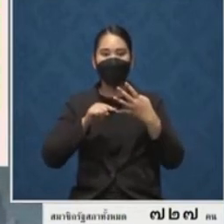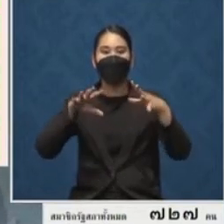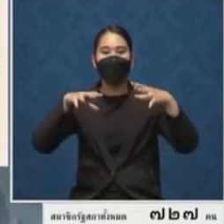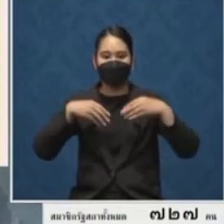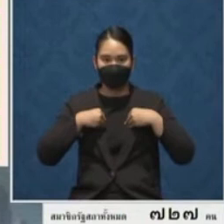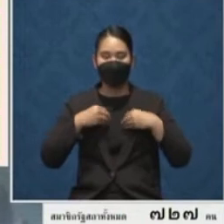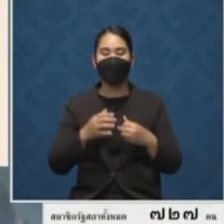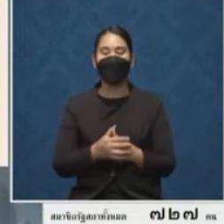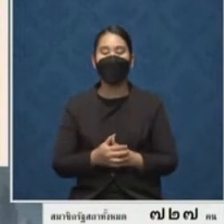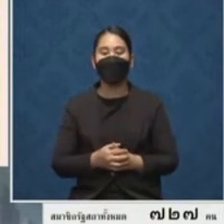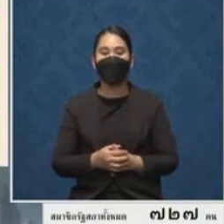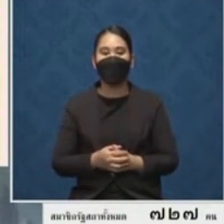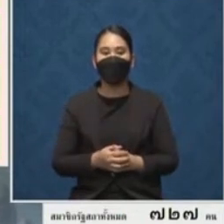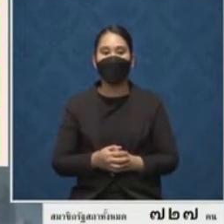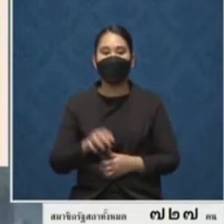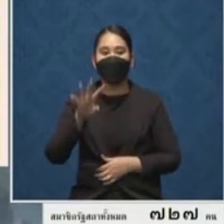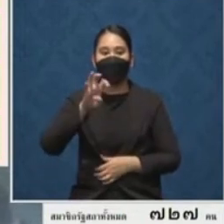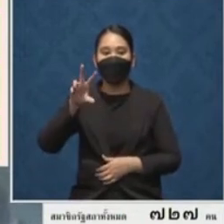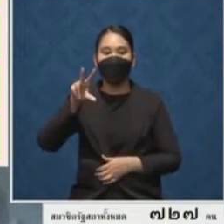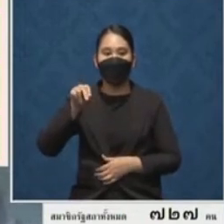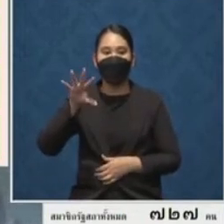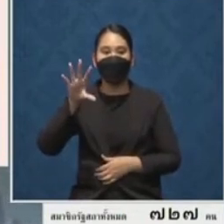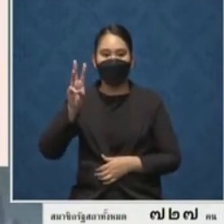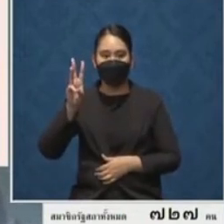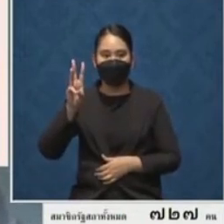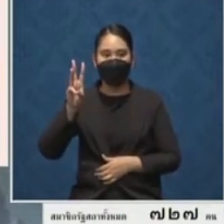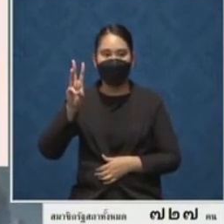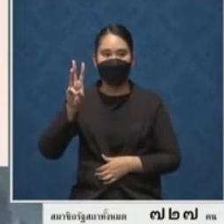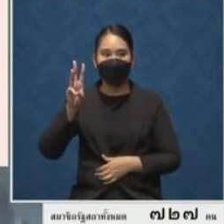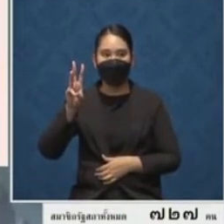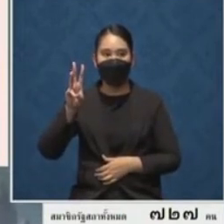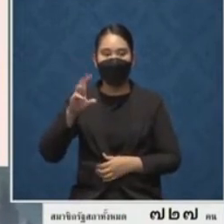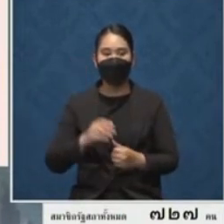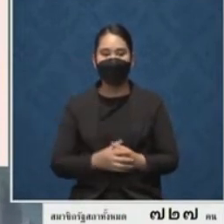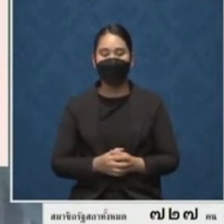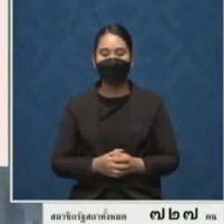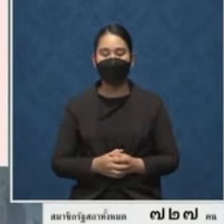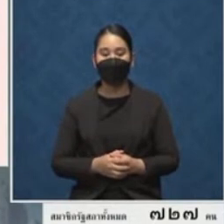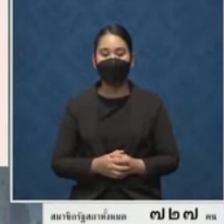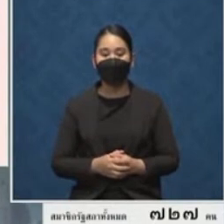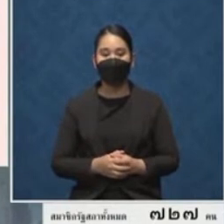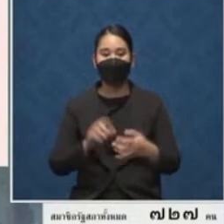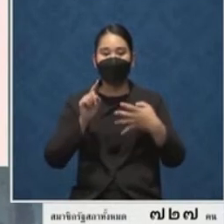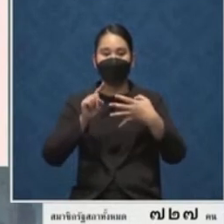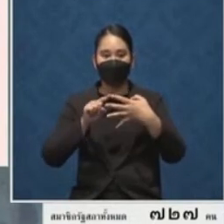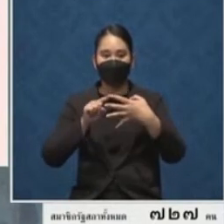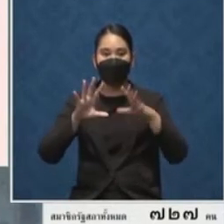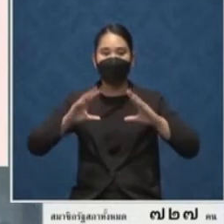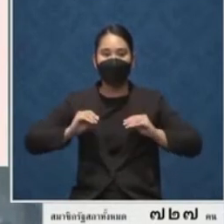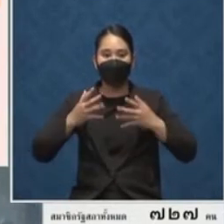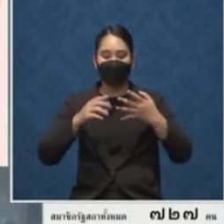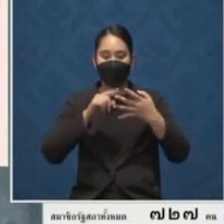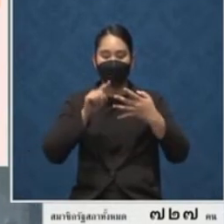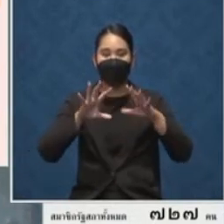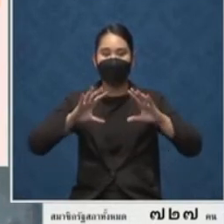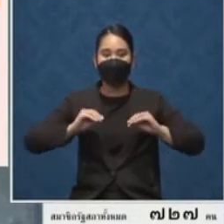436นายลักษณ์วจนานวัตร 1ไม่รับหลักการ2ไม่รับหลักการ3